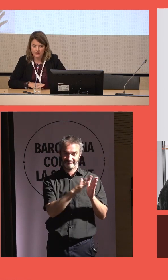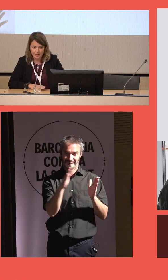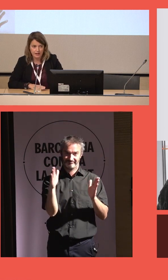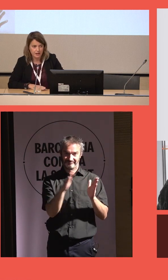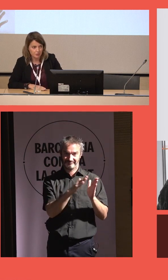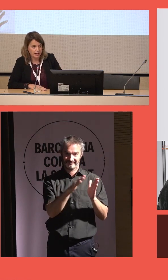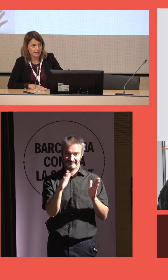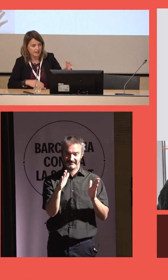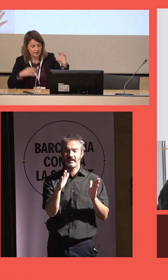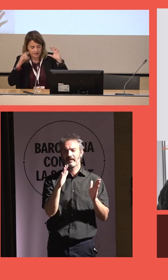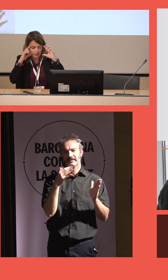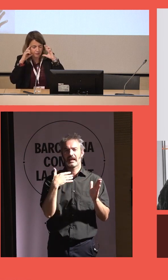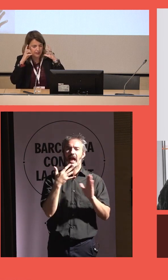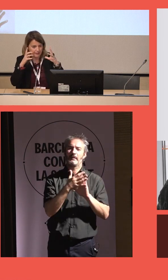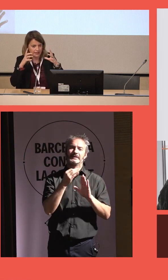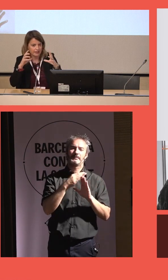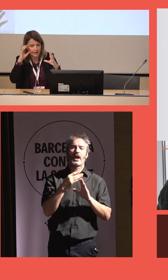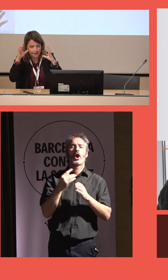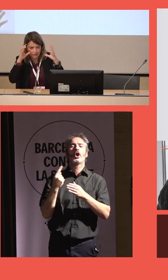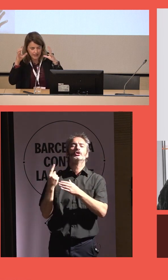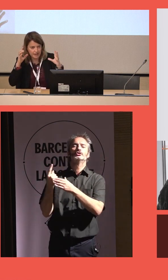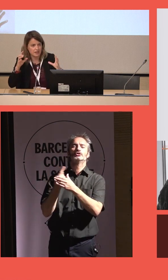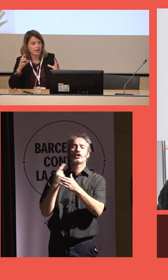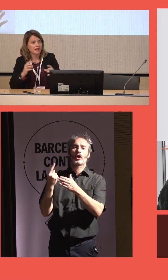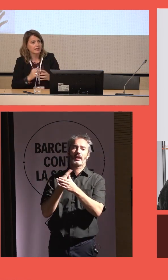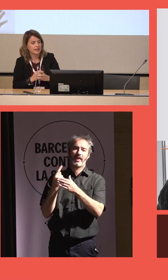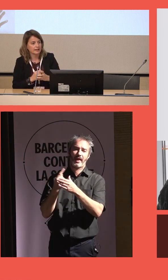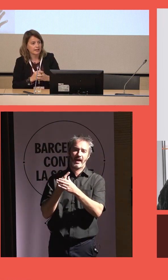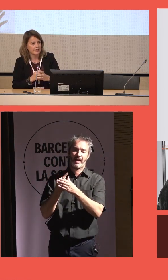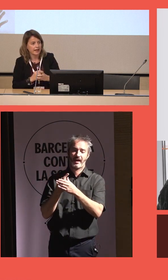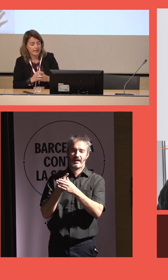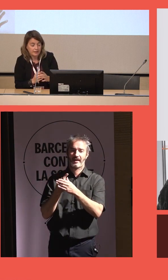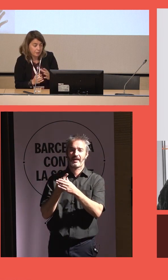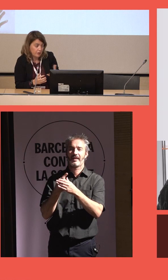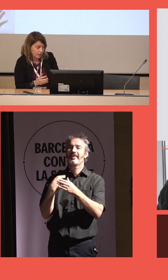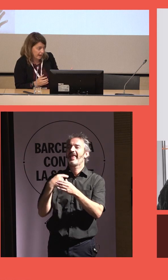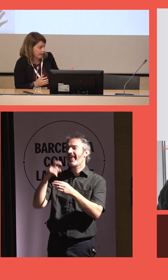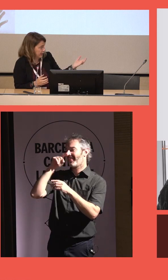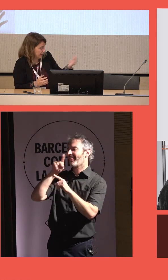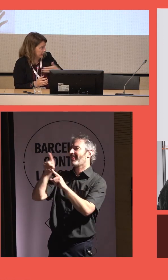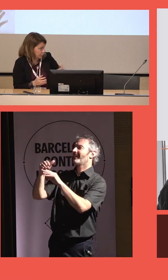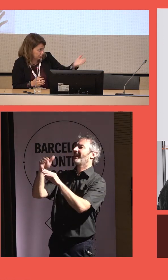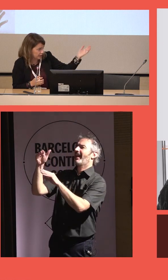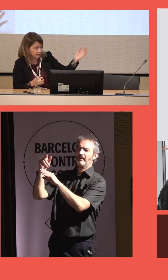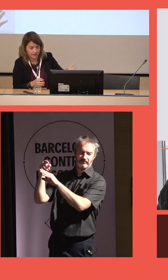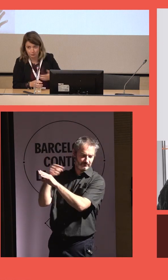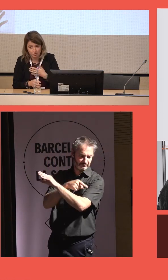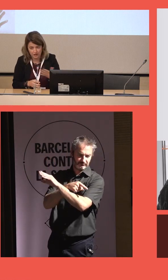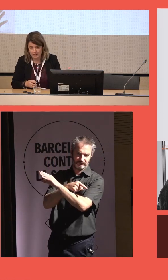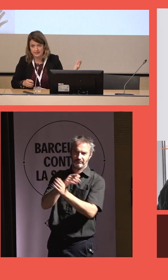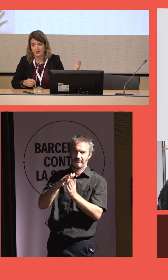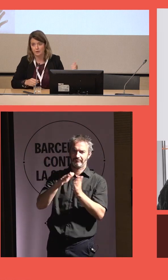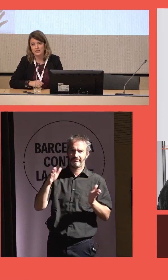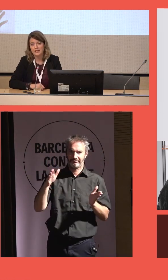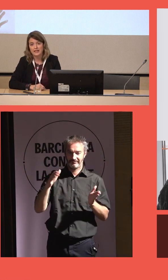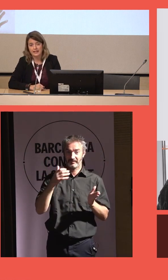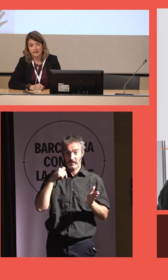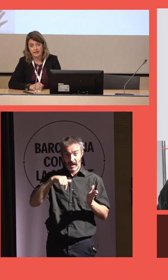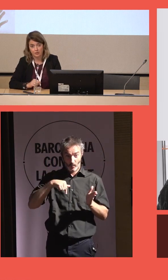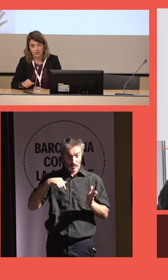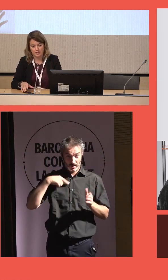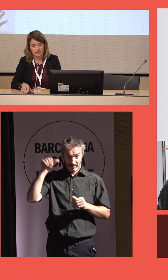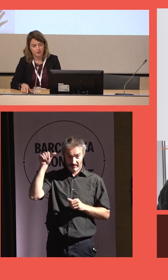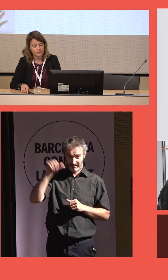veritat que quan diem que la soledat es té una miqueta i aquest viatge que té edat però realment aquí ha sortit amb totes les taules